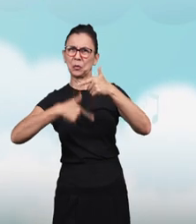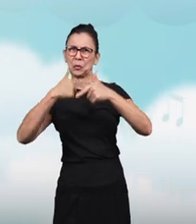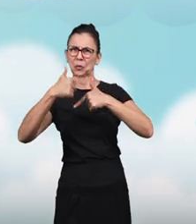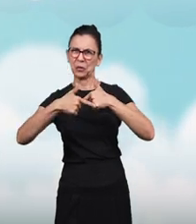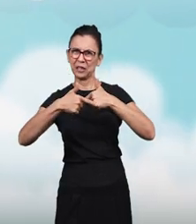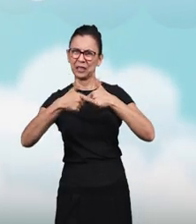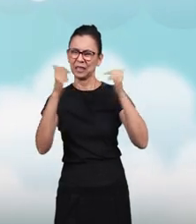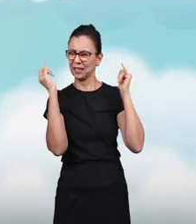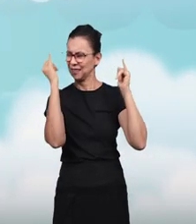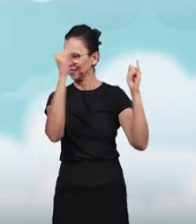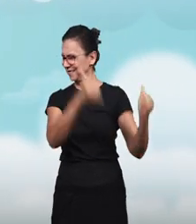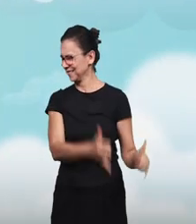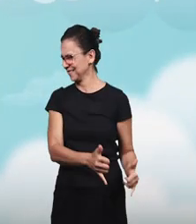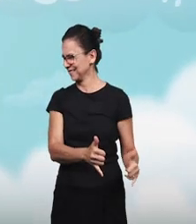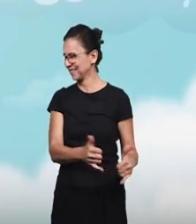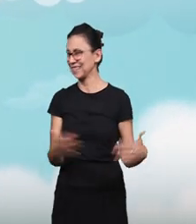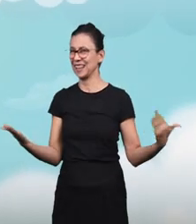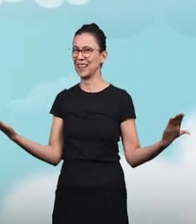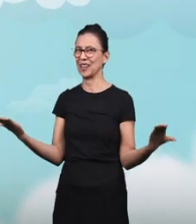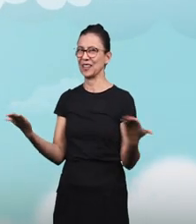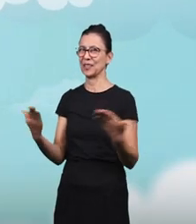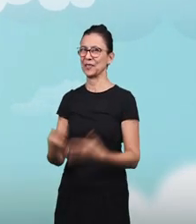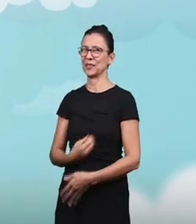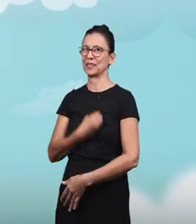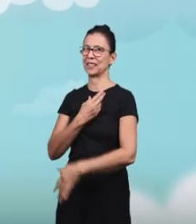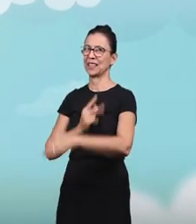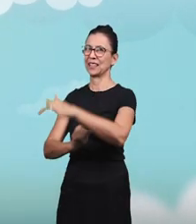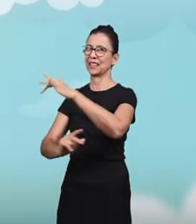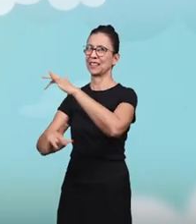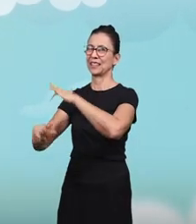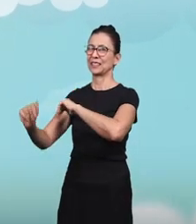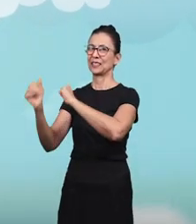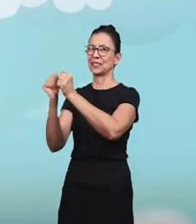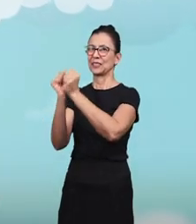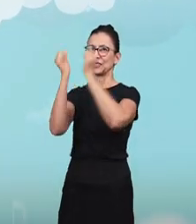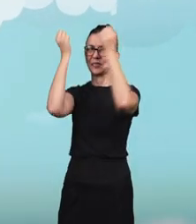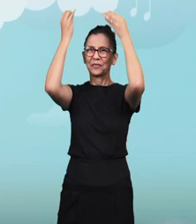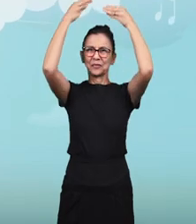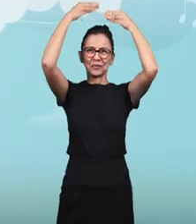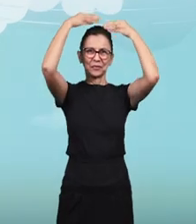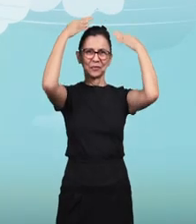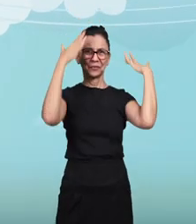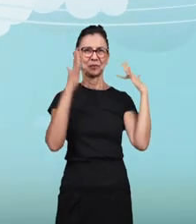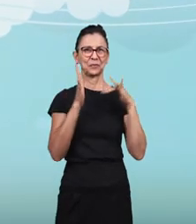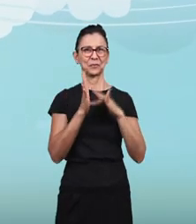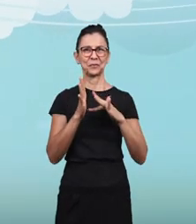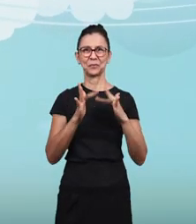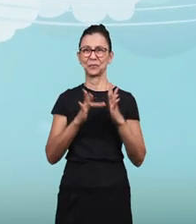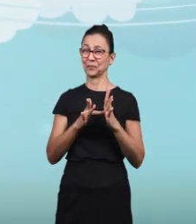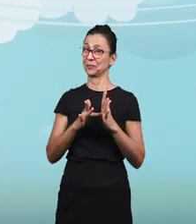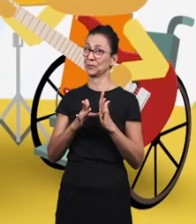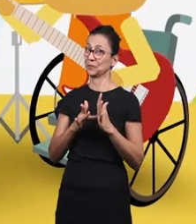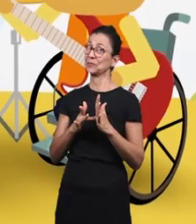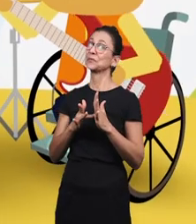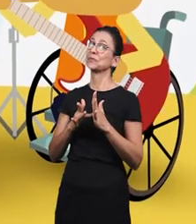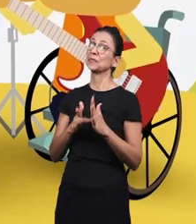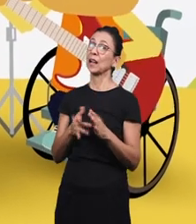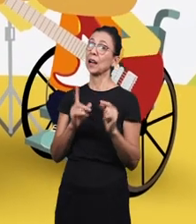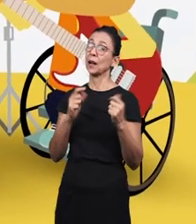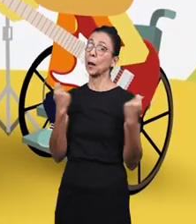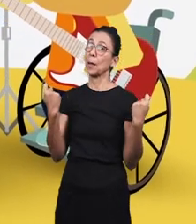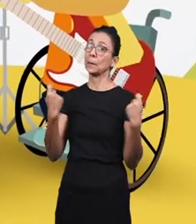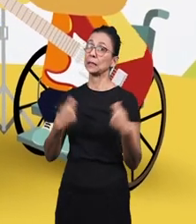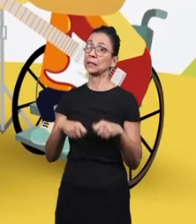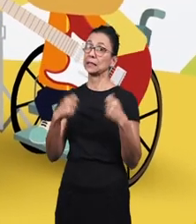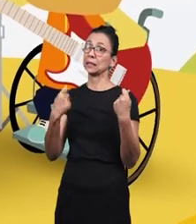Lutas e dores nunca mais tereis, pois vivereis com vosso Rei. Andai na